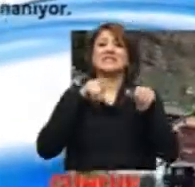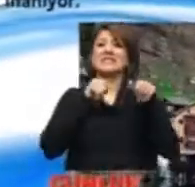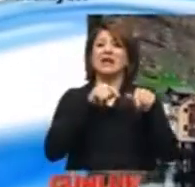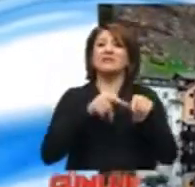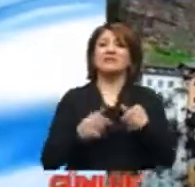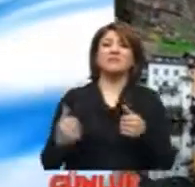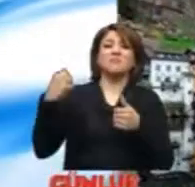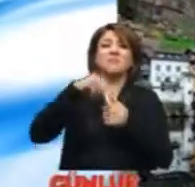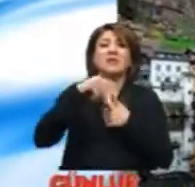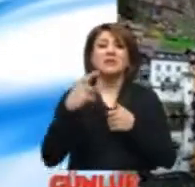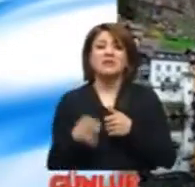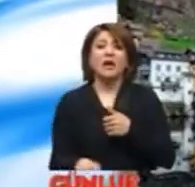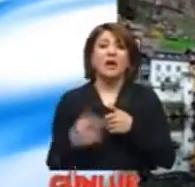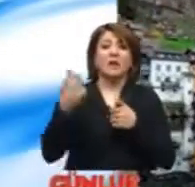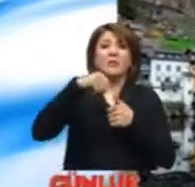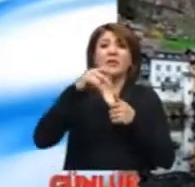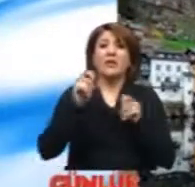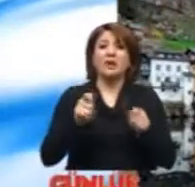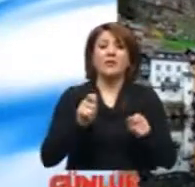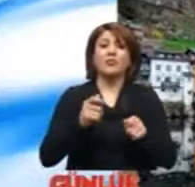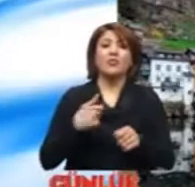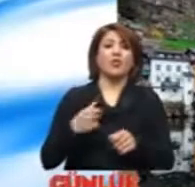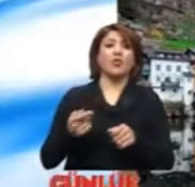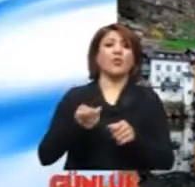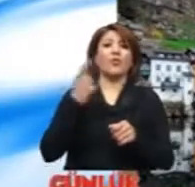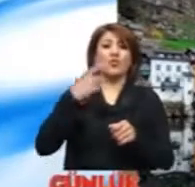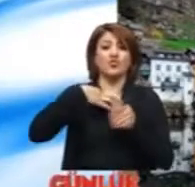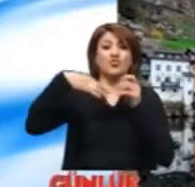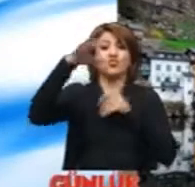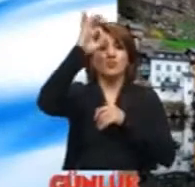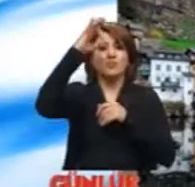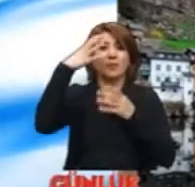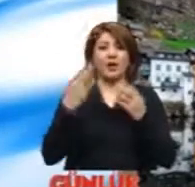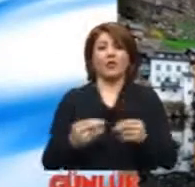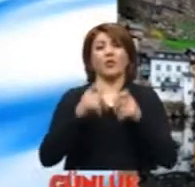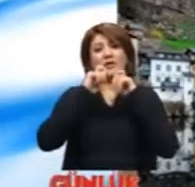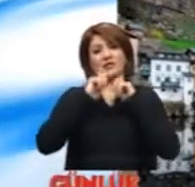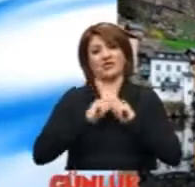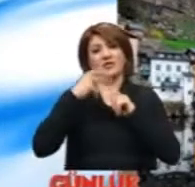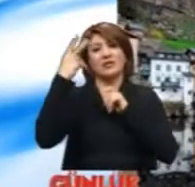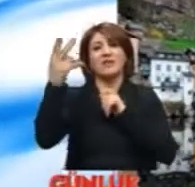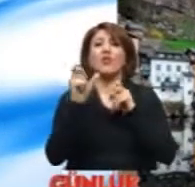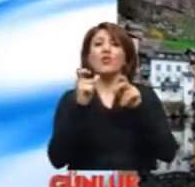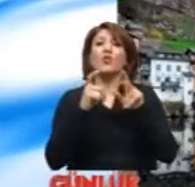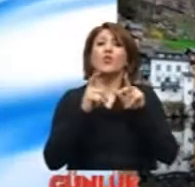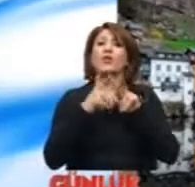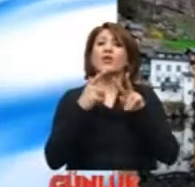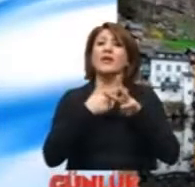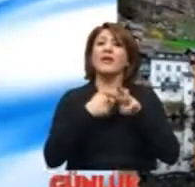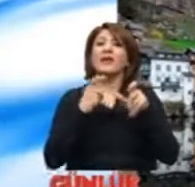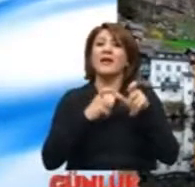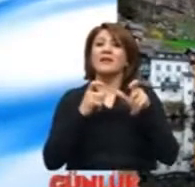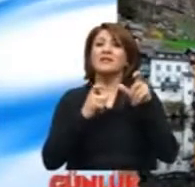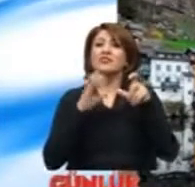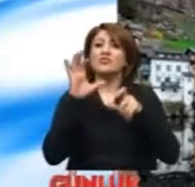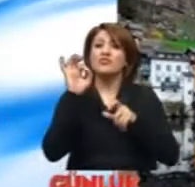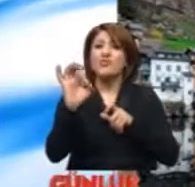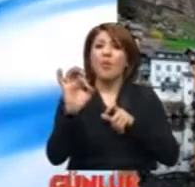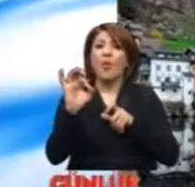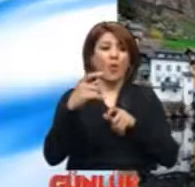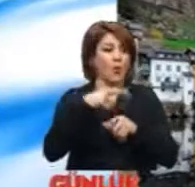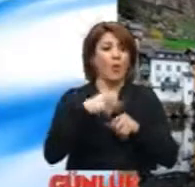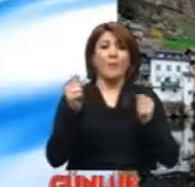tanımıyor. Kullanılabilen her türlü maddeyi taklit etmekte uzman olan Çinliler, UNESCO'nun dünya mirası olarak tanımlayıp koruma altına